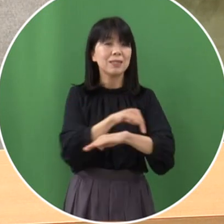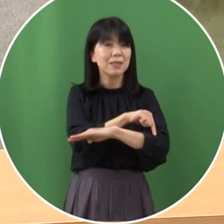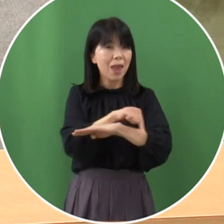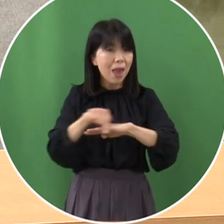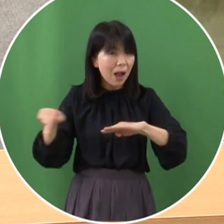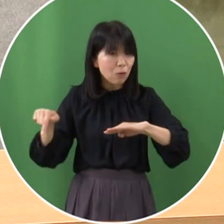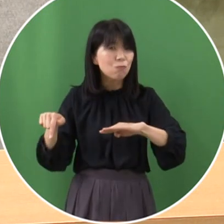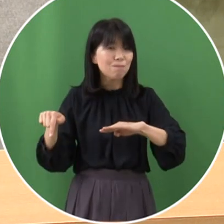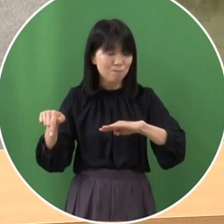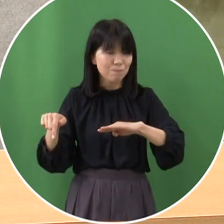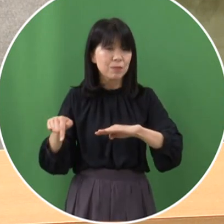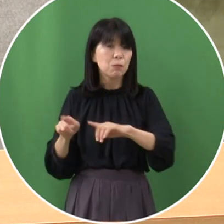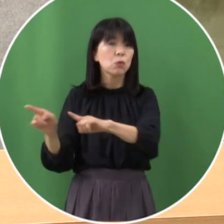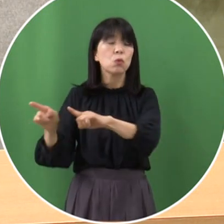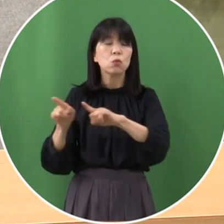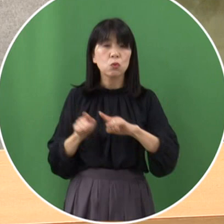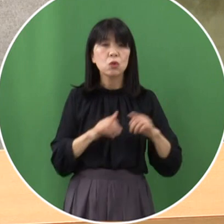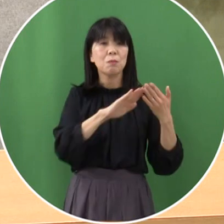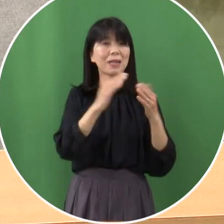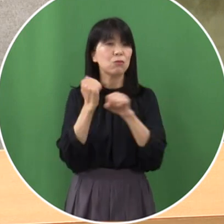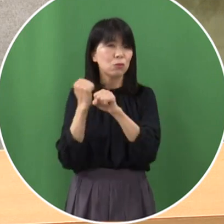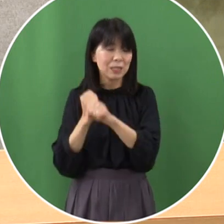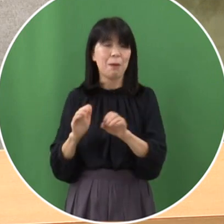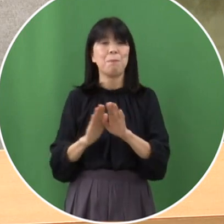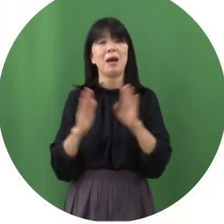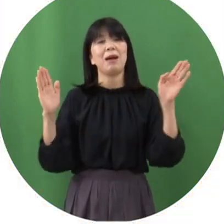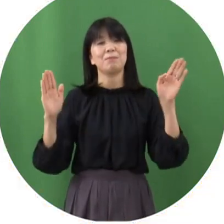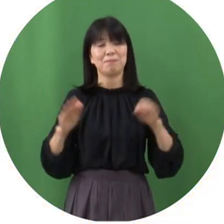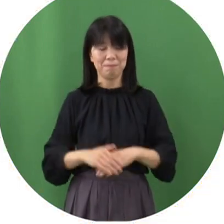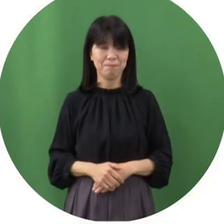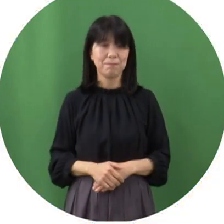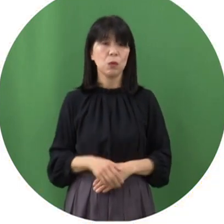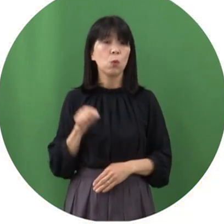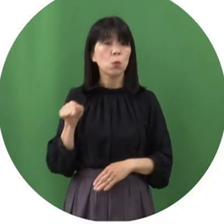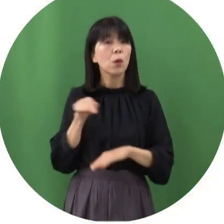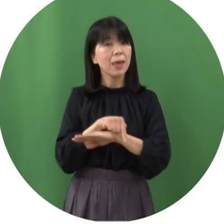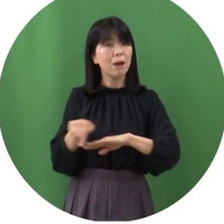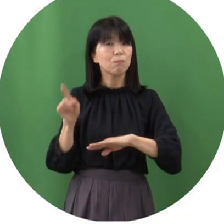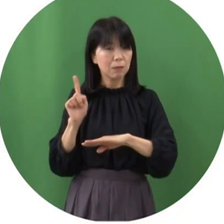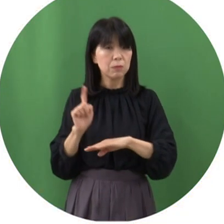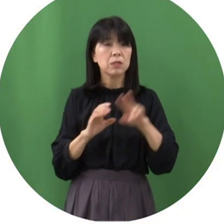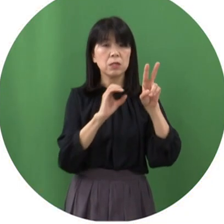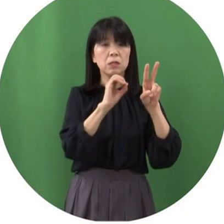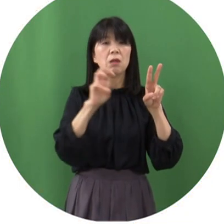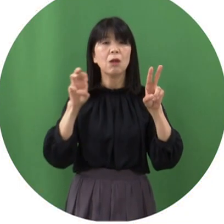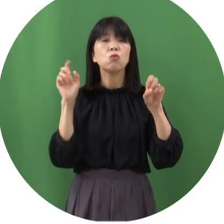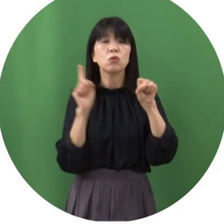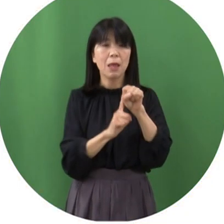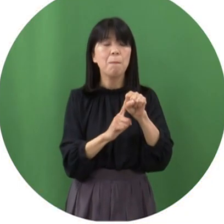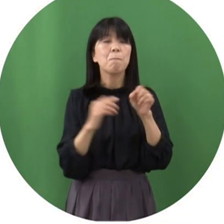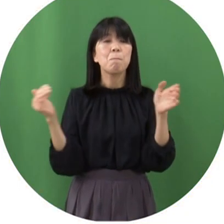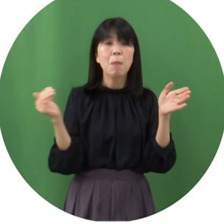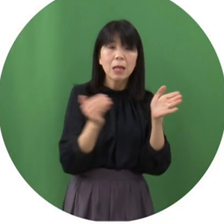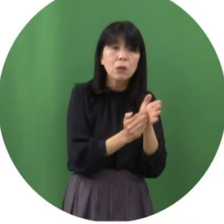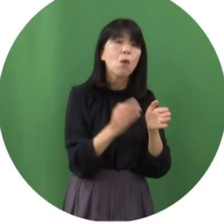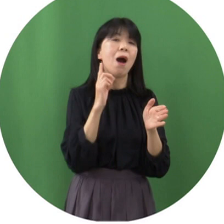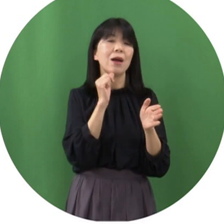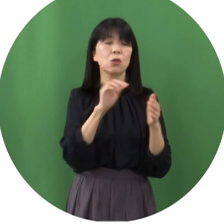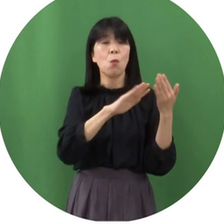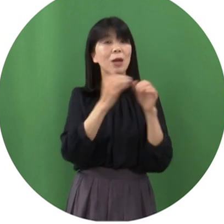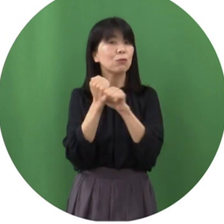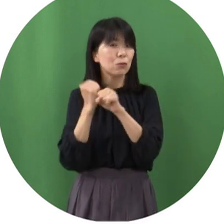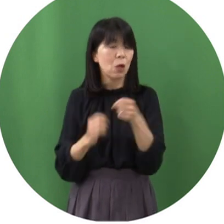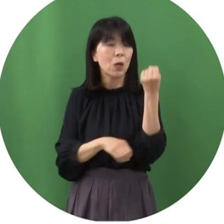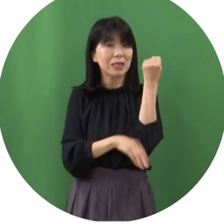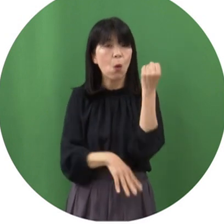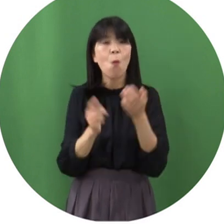長期総合計画に基づくまちづくりがスタートしました。この計画は2030年までの明石のまちづくりの基本